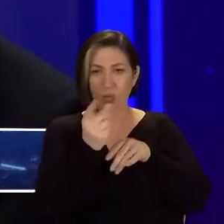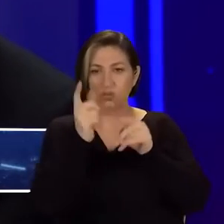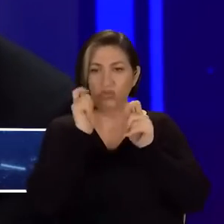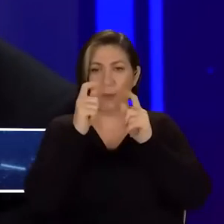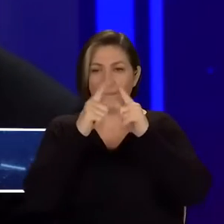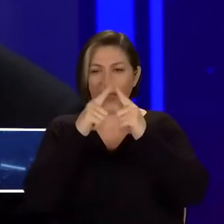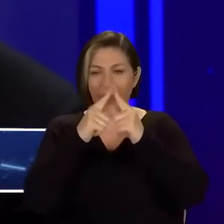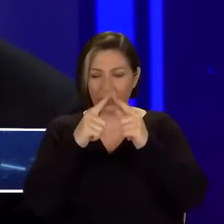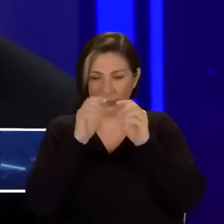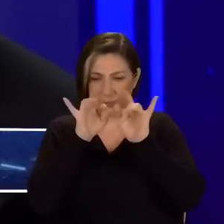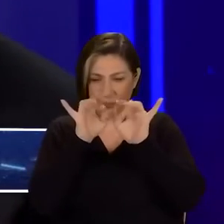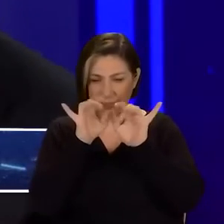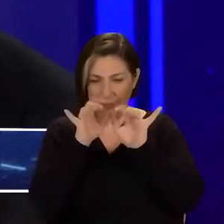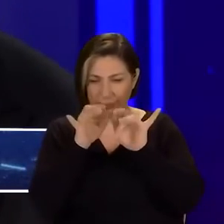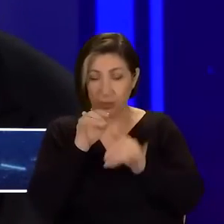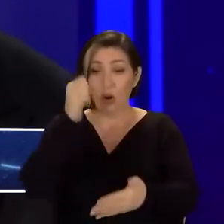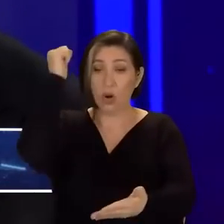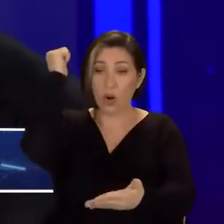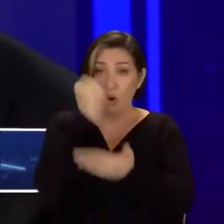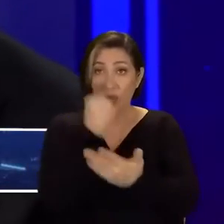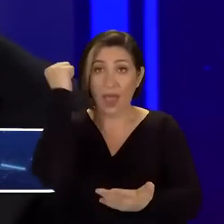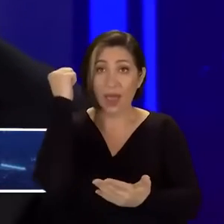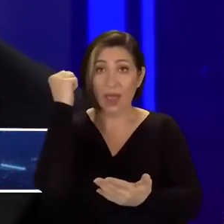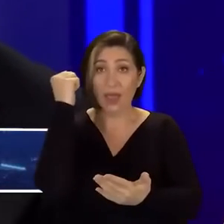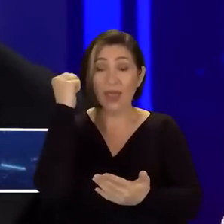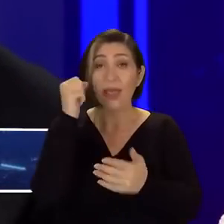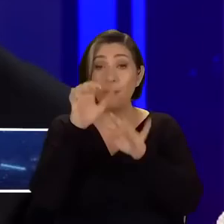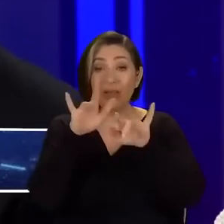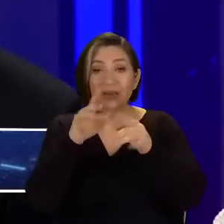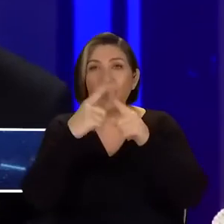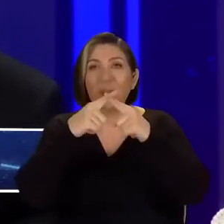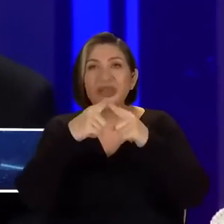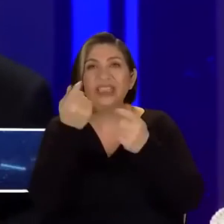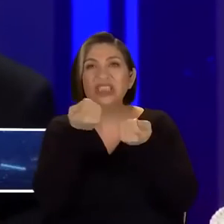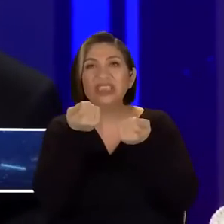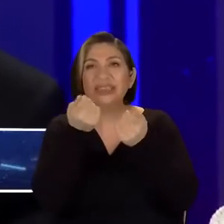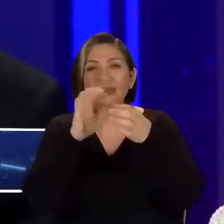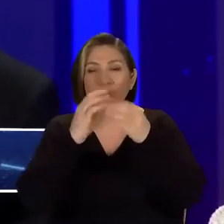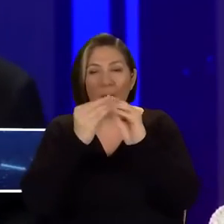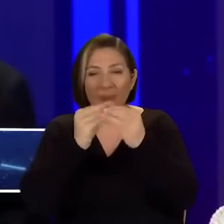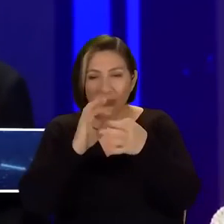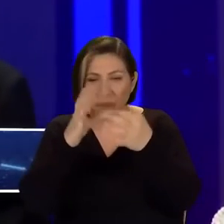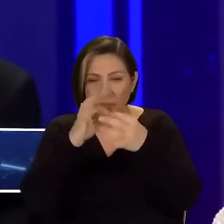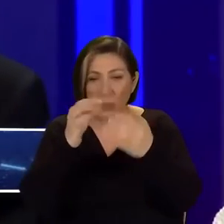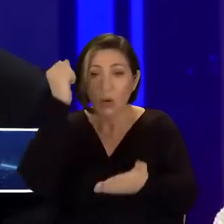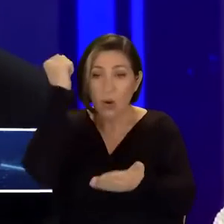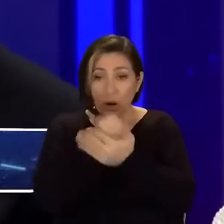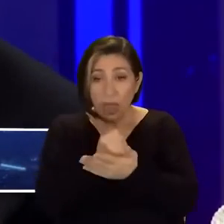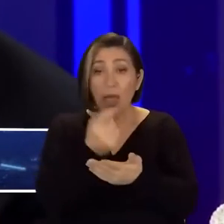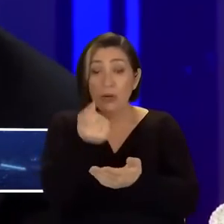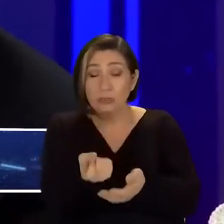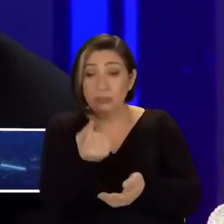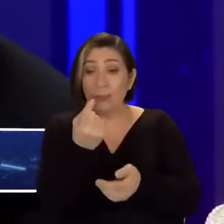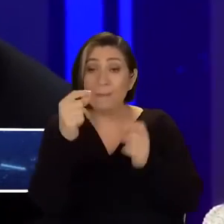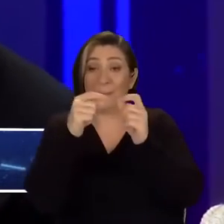matematik işlemini çözüp onay veriyorlar. İşte hem onay verdikleri zaman Bitcoin kazanıyorlar. Bitcoin üretilmiş oluyor. Hem